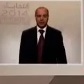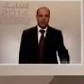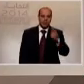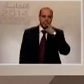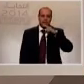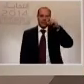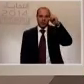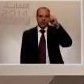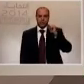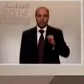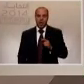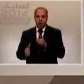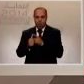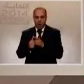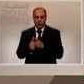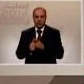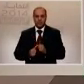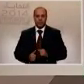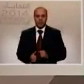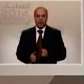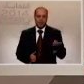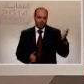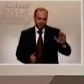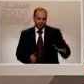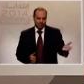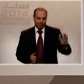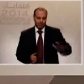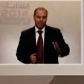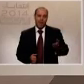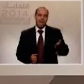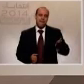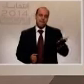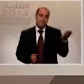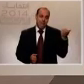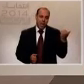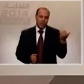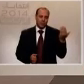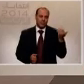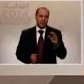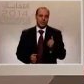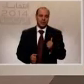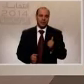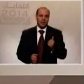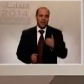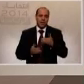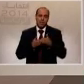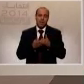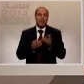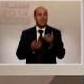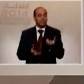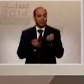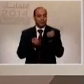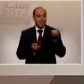بسم الله الرحمن الرحيم اولا نترحم على شهداء الوطن الذين استشهدوا مؤخرا ونتمنى الشفاء